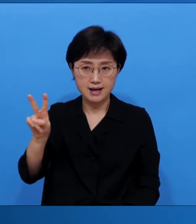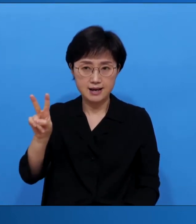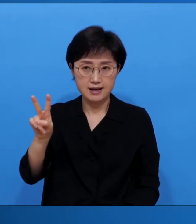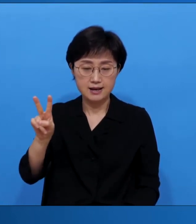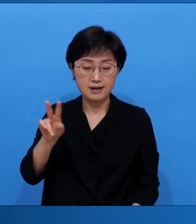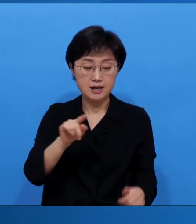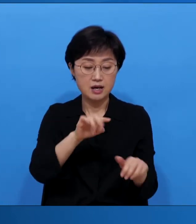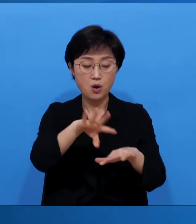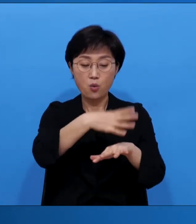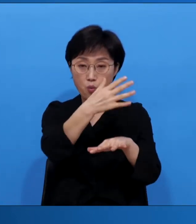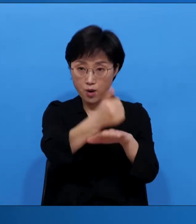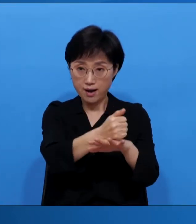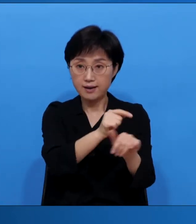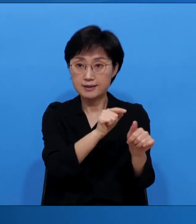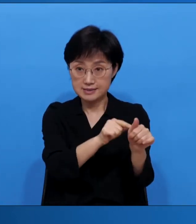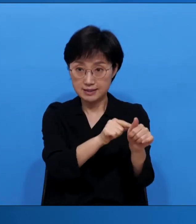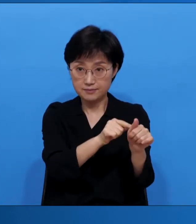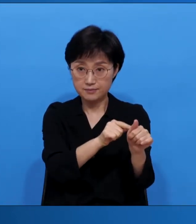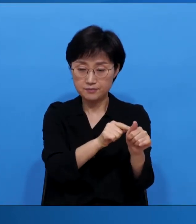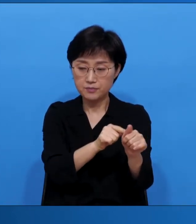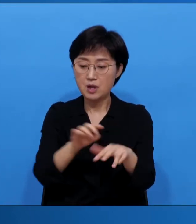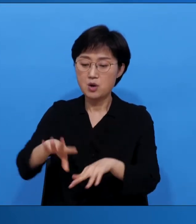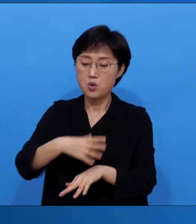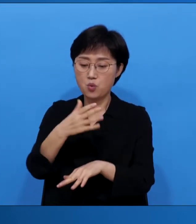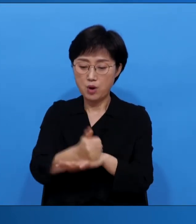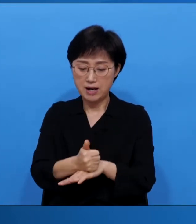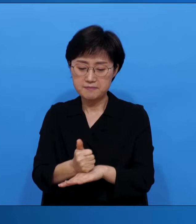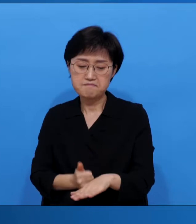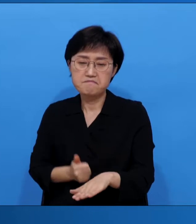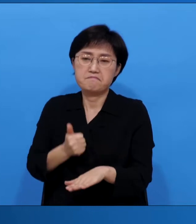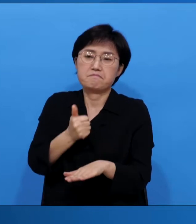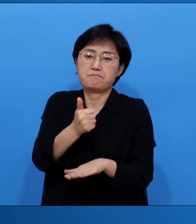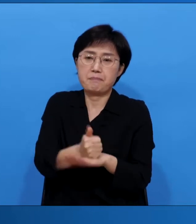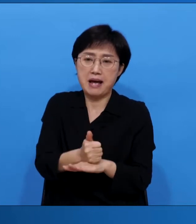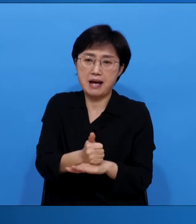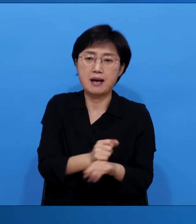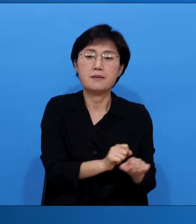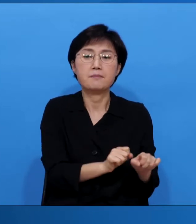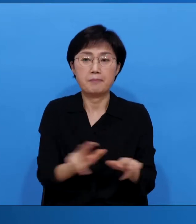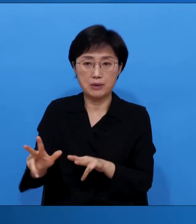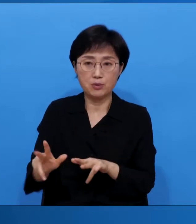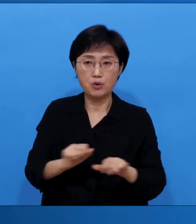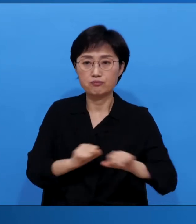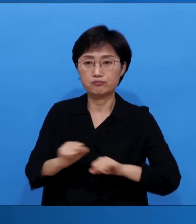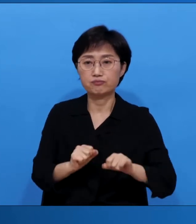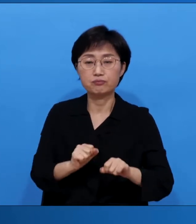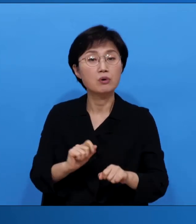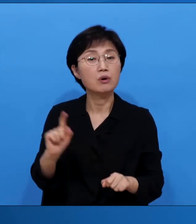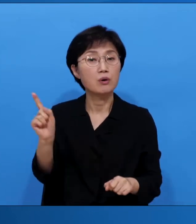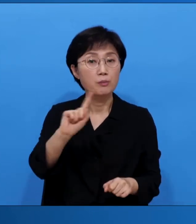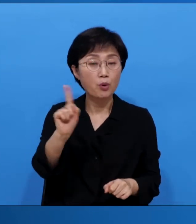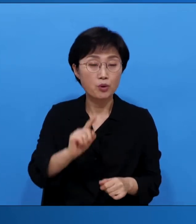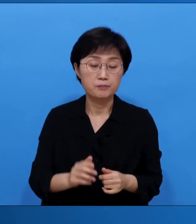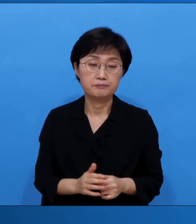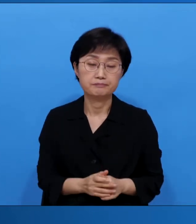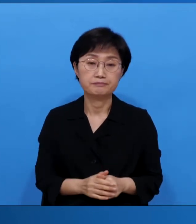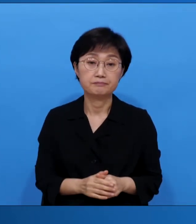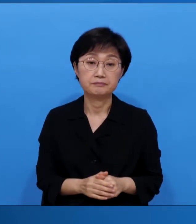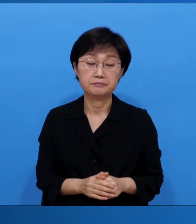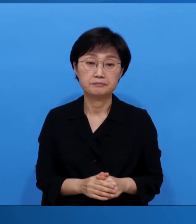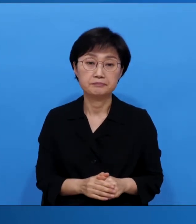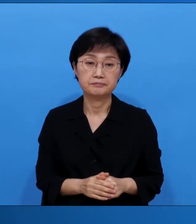정말 왕 되자마자 뭘 했습니까? And in the case of King Hezekiah, as soon as he became king, what did he